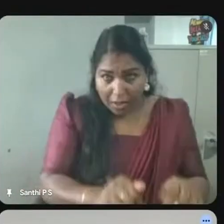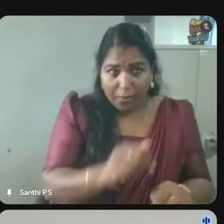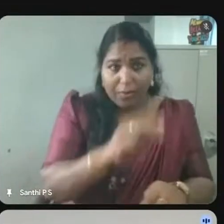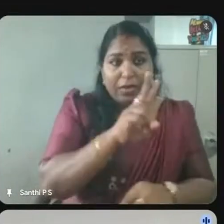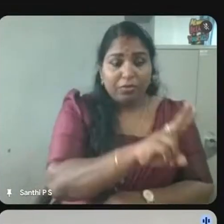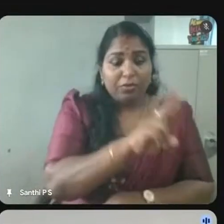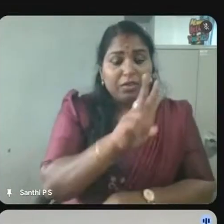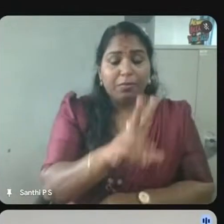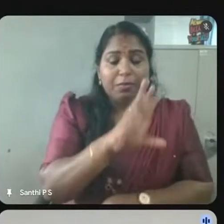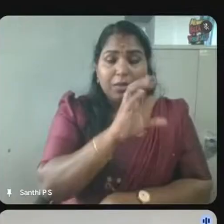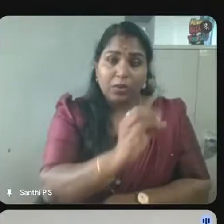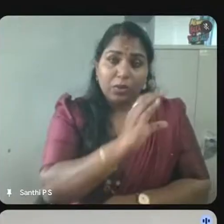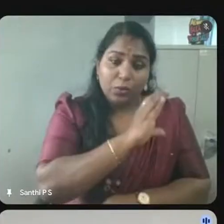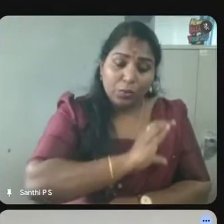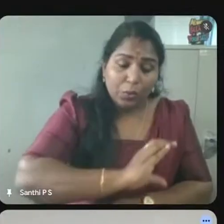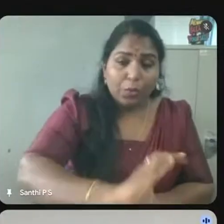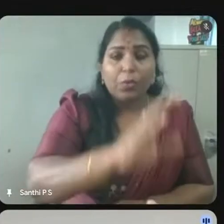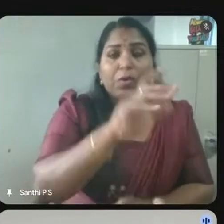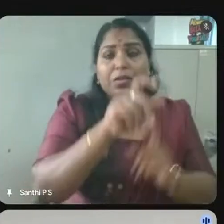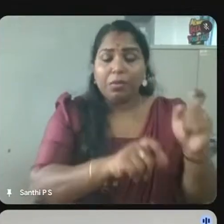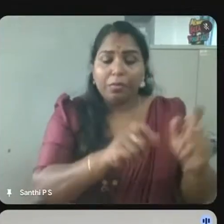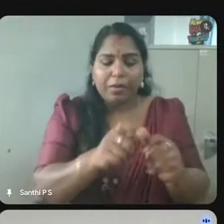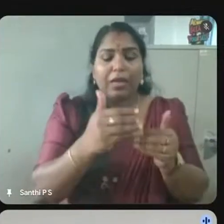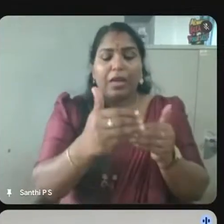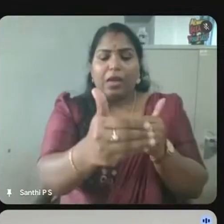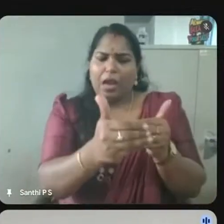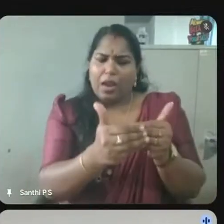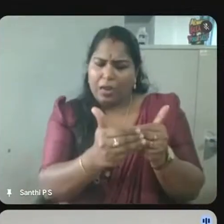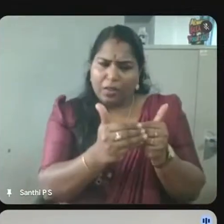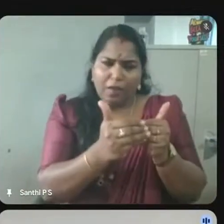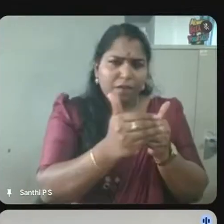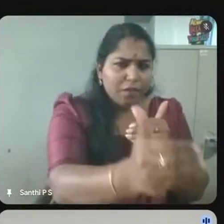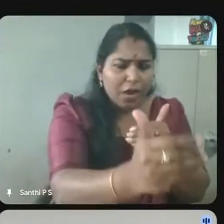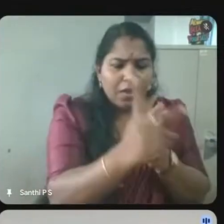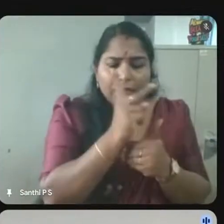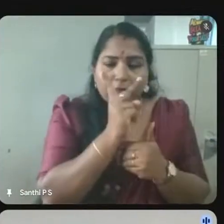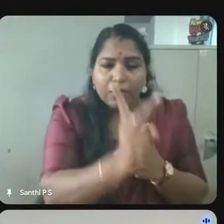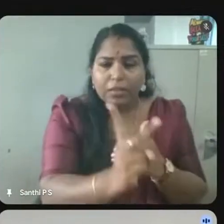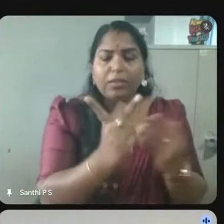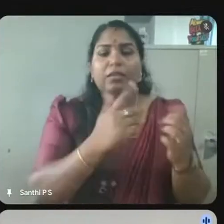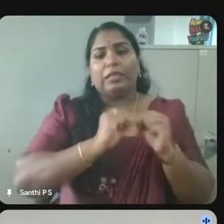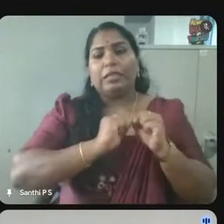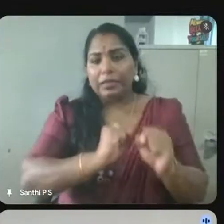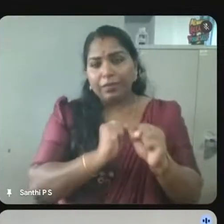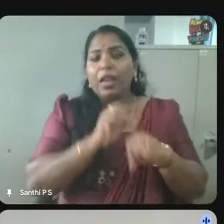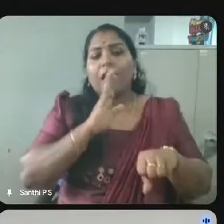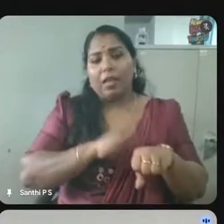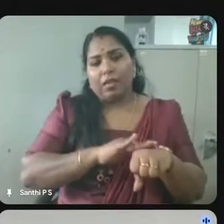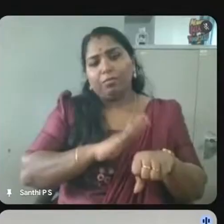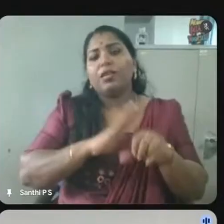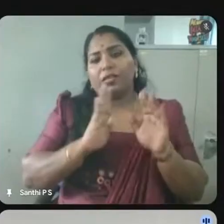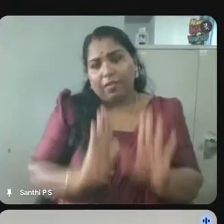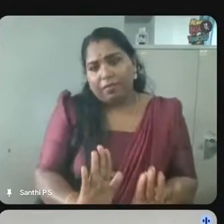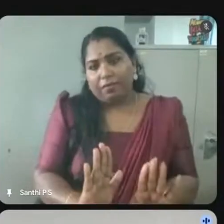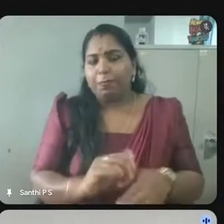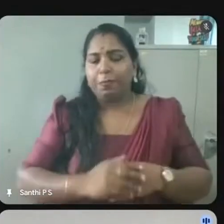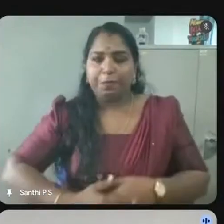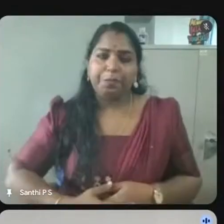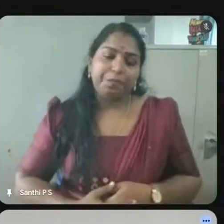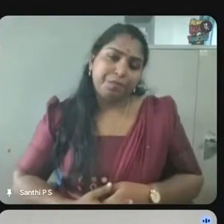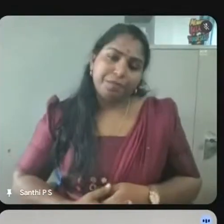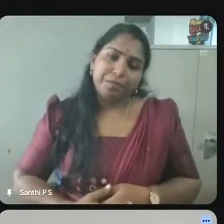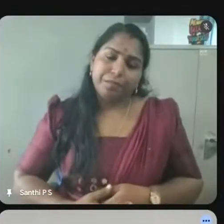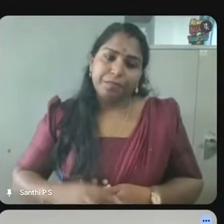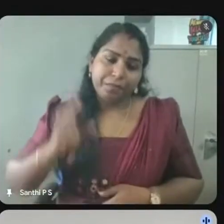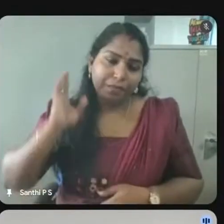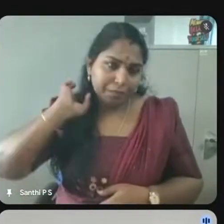ആളുകൾക്ക് ഡിസ്റ്റന്റ് വിഷൻ അല്ലെങ്കിൽ നിയർ വിഷൻ അല്ലെങ്കിൽ രണ്ടിനും, അതായത് ദൂരക്കാഴ്ച അല്ലെങ്കിൽ അടുത്ത കാഴ്ച, ഇവ രണ്ടിനും ബുദ്ധിമുട്ട് നേരിടുന്നവരായിട്ടാണ്